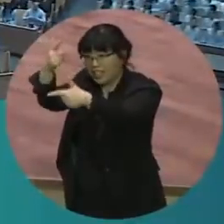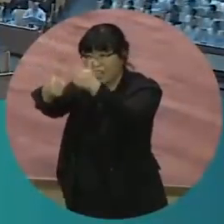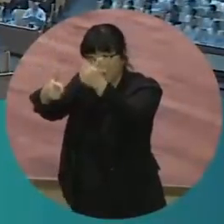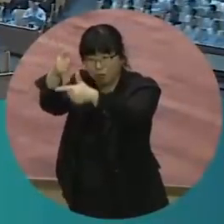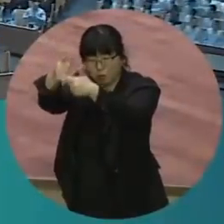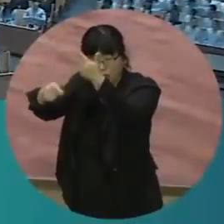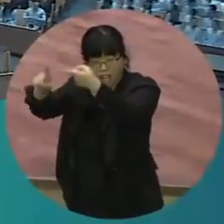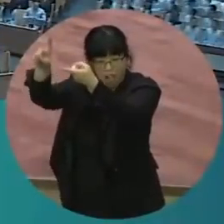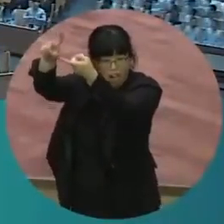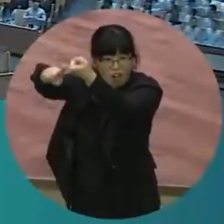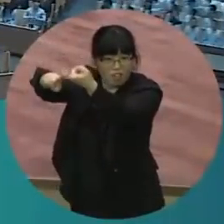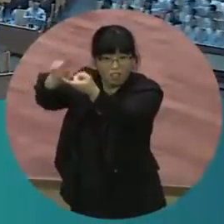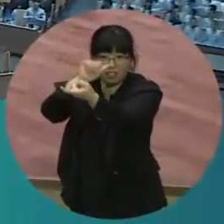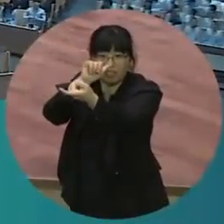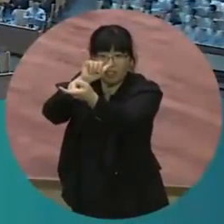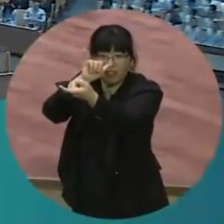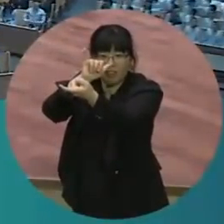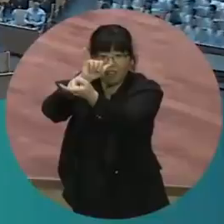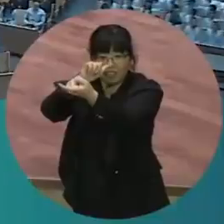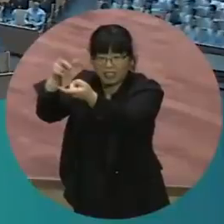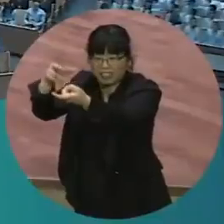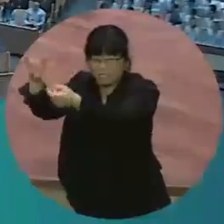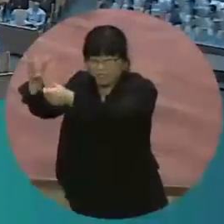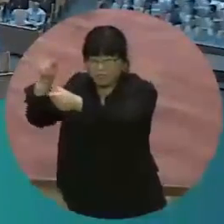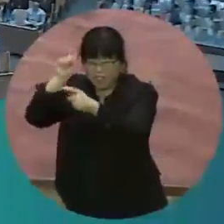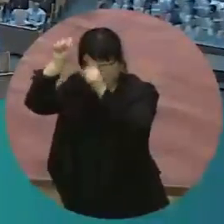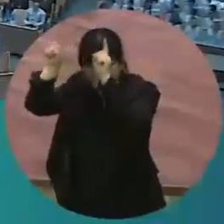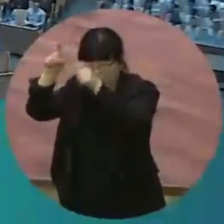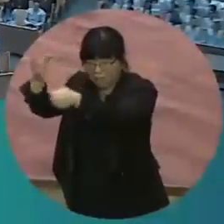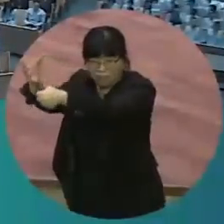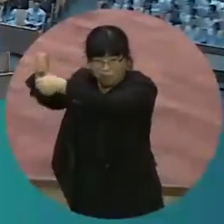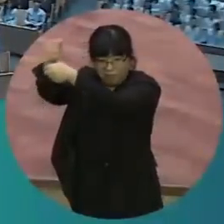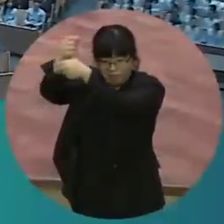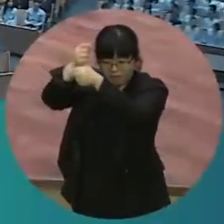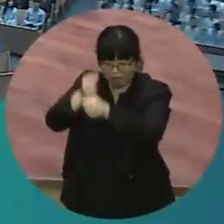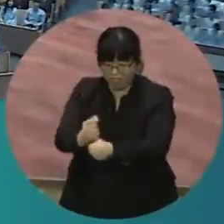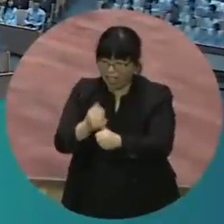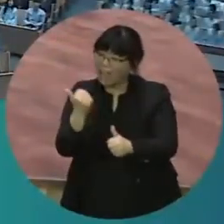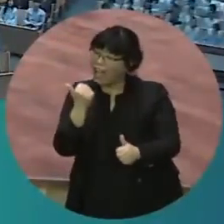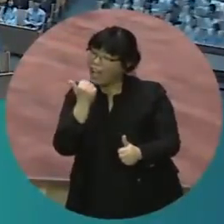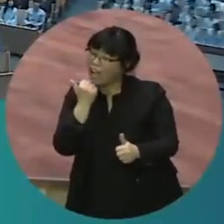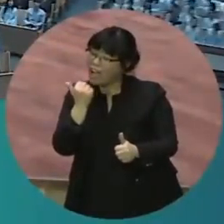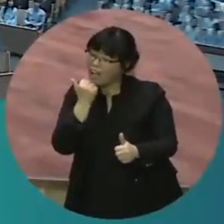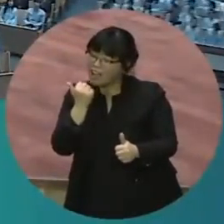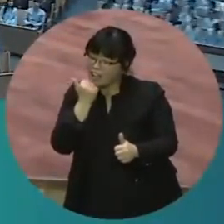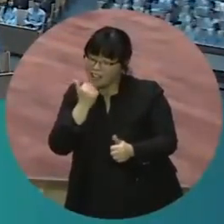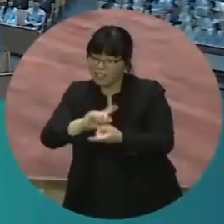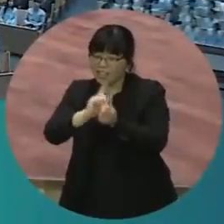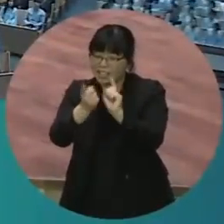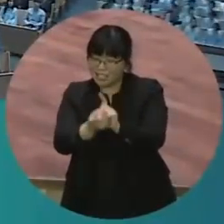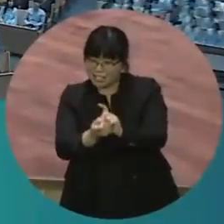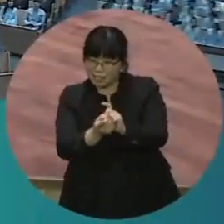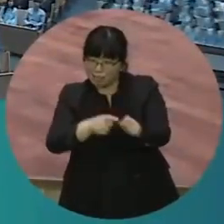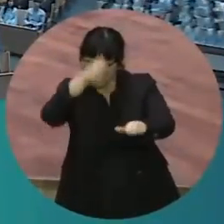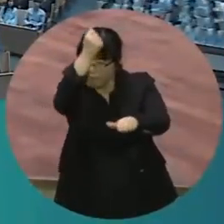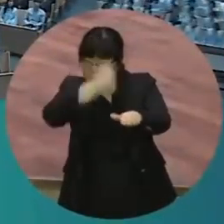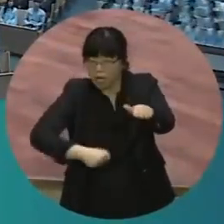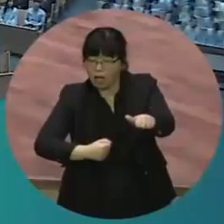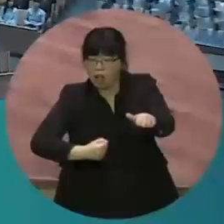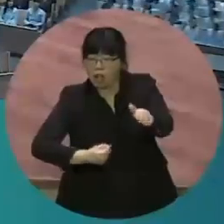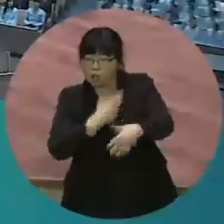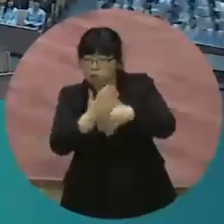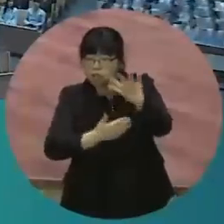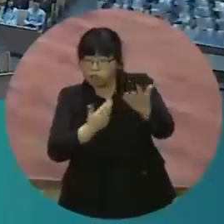가져다가 아들을 대신하여 번제로 드렸더라. 아브라함이 그 땅 이름을 여호와 이레라 하였으므로 오늘날까지